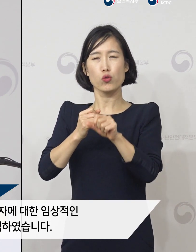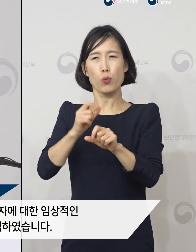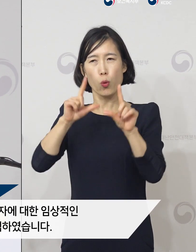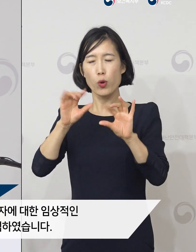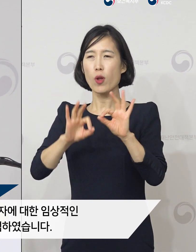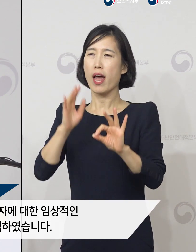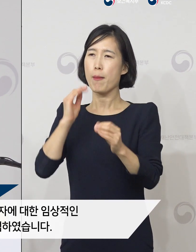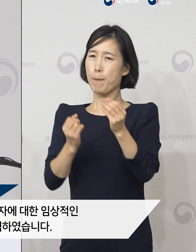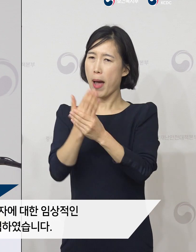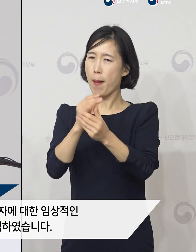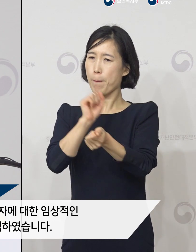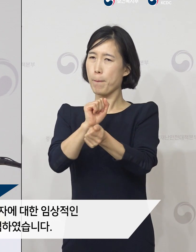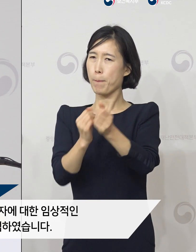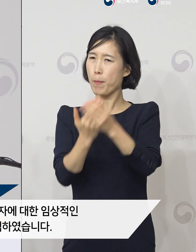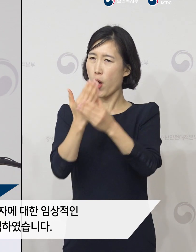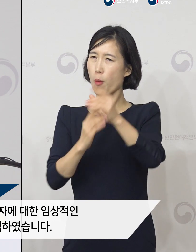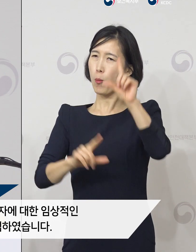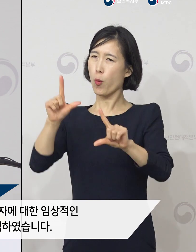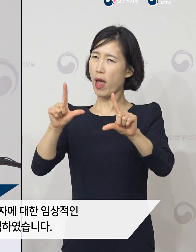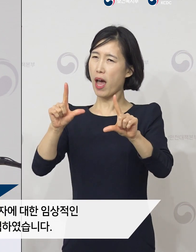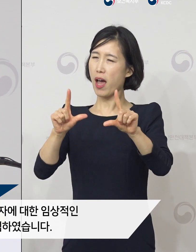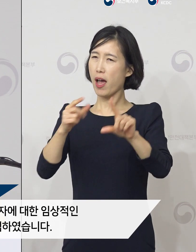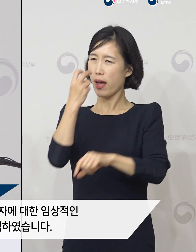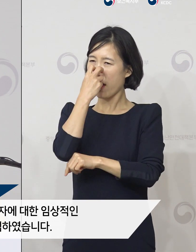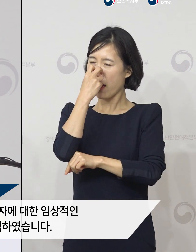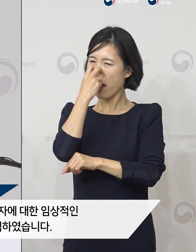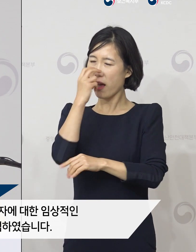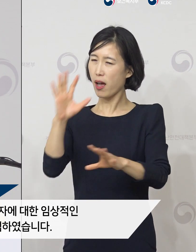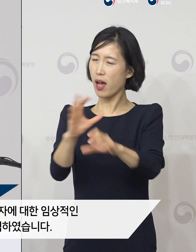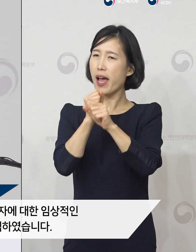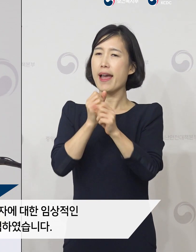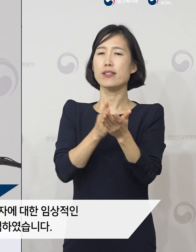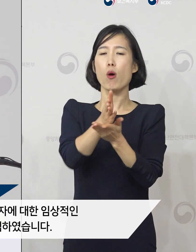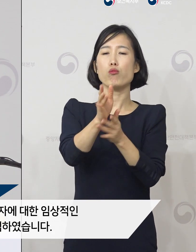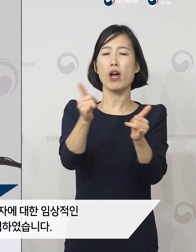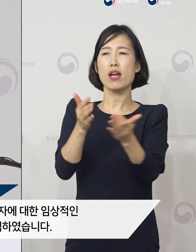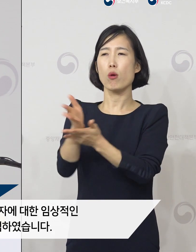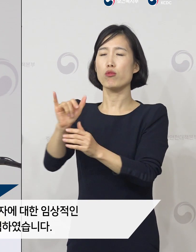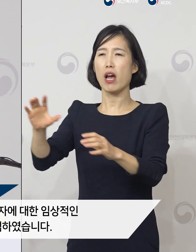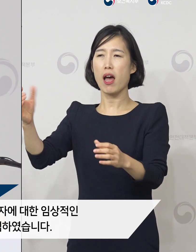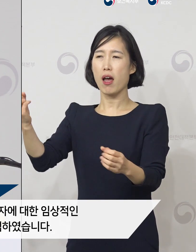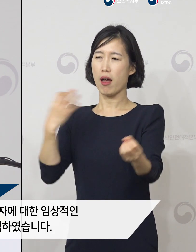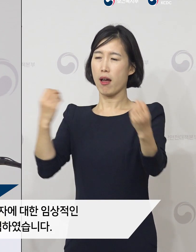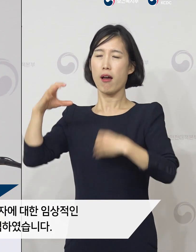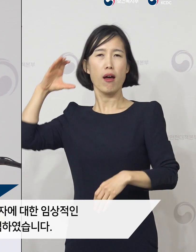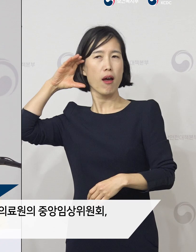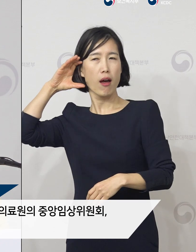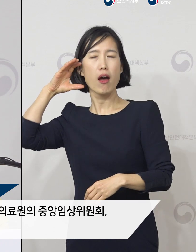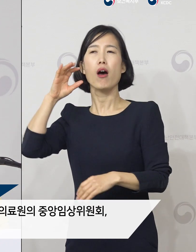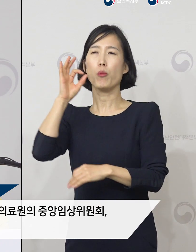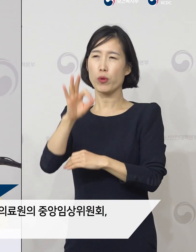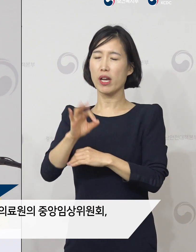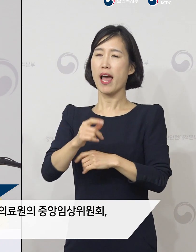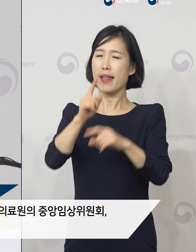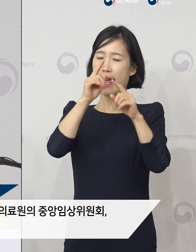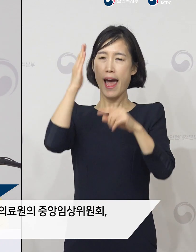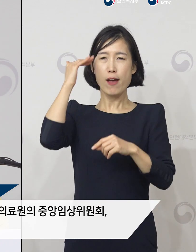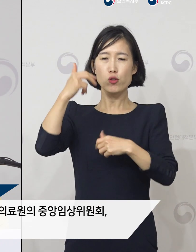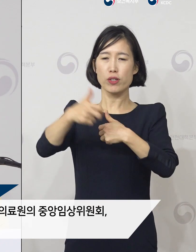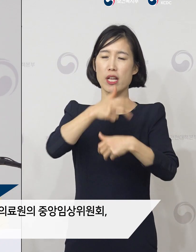대한 임상적인 특성 분석을 토대로 여러 전문가들의 의견을 수렴하였습니다.